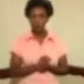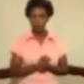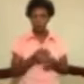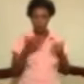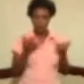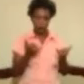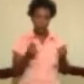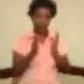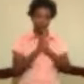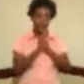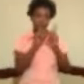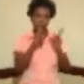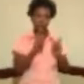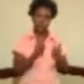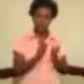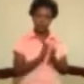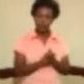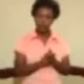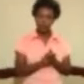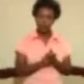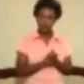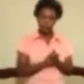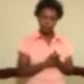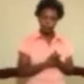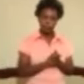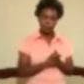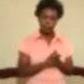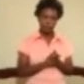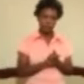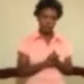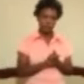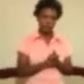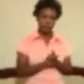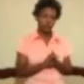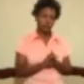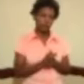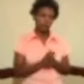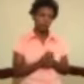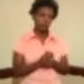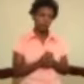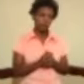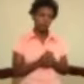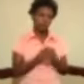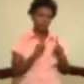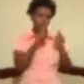question personnelle. Je ne vais pas poser une question personnelle. Personnelle, la plus facile.